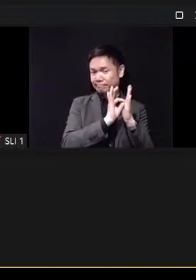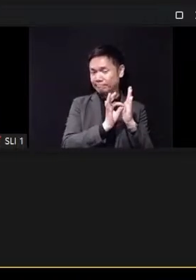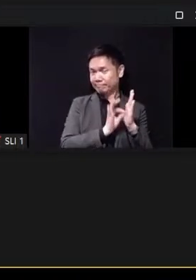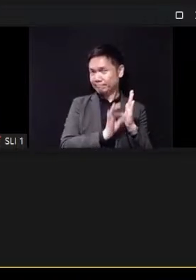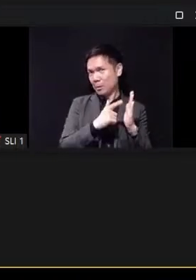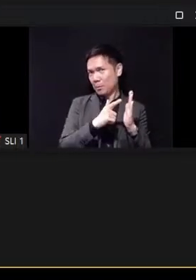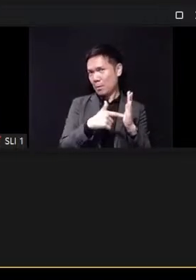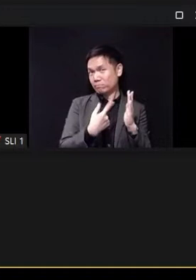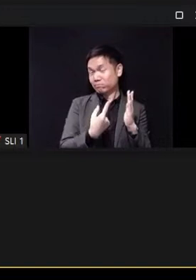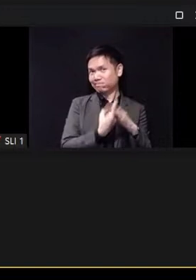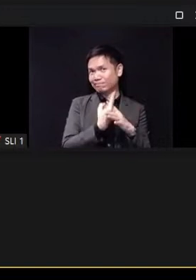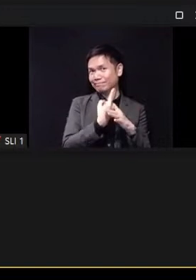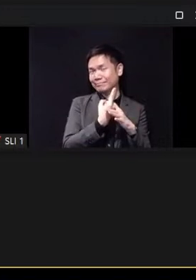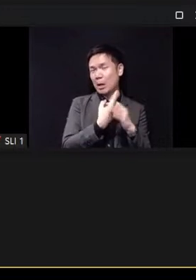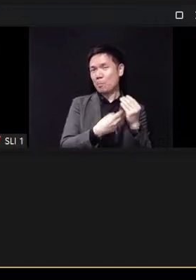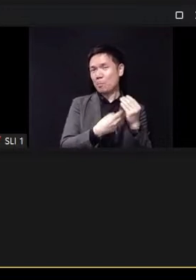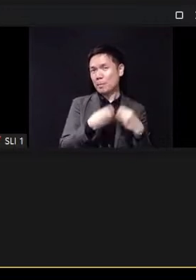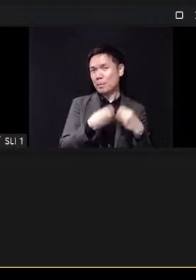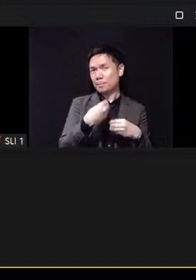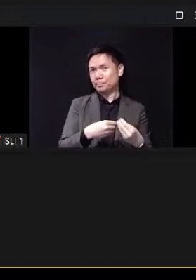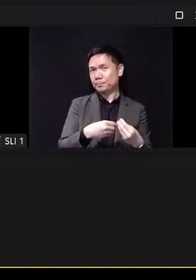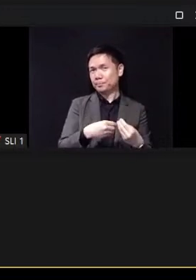Те рекомендации и решения,